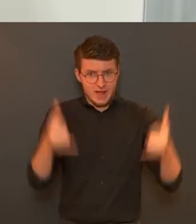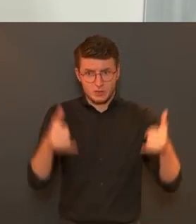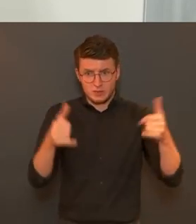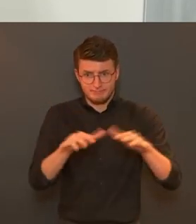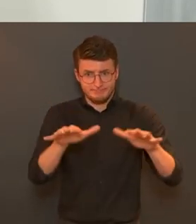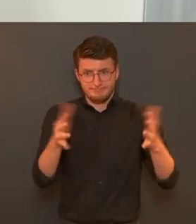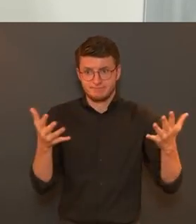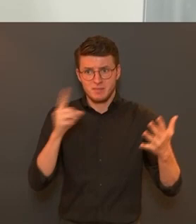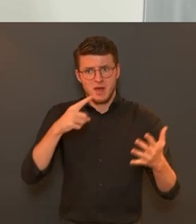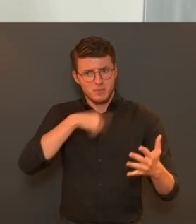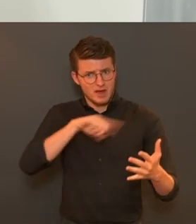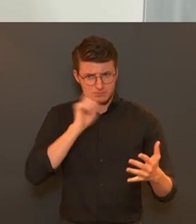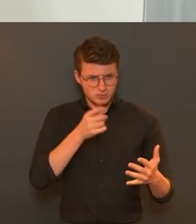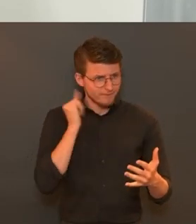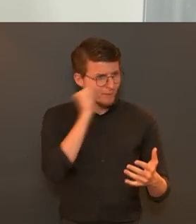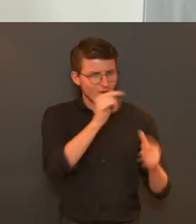mais la vie doit continuer.